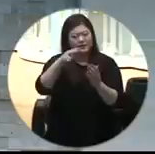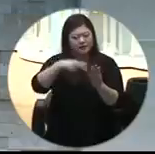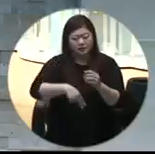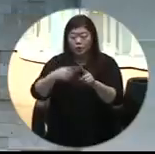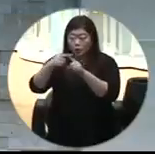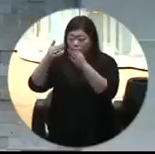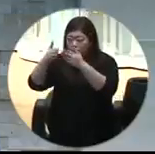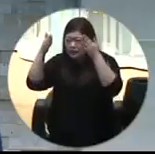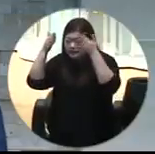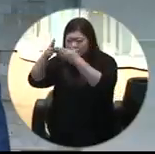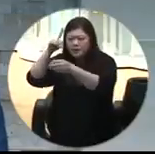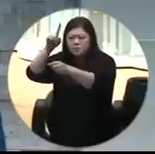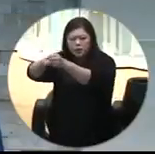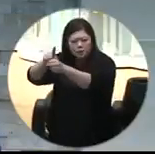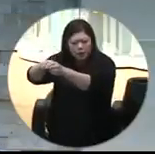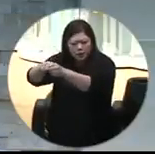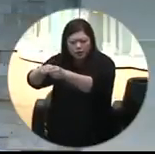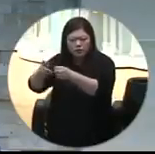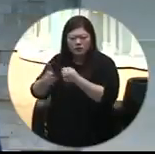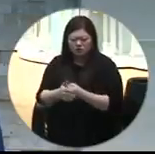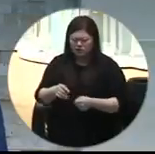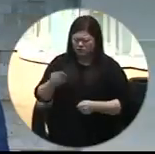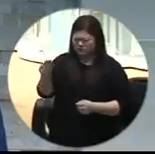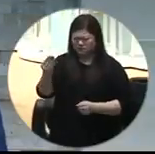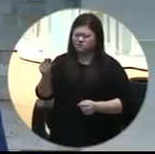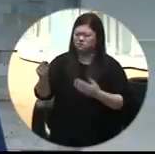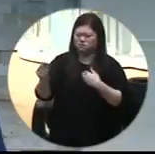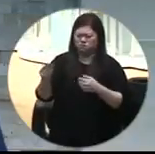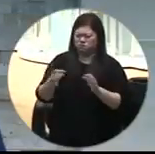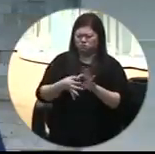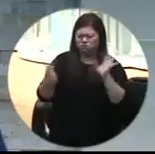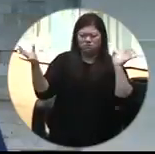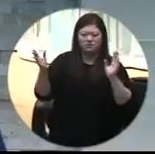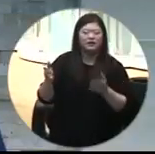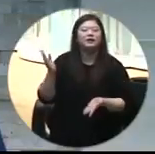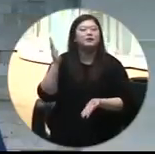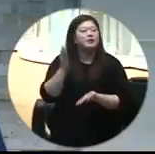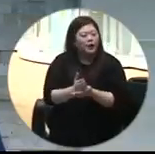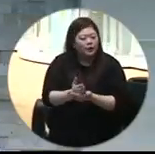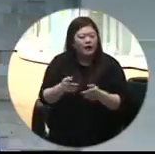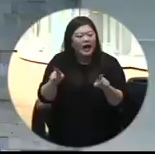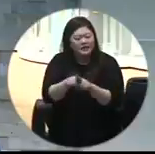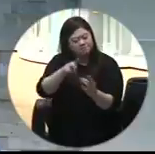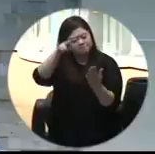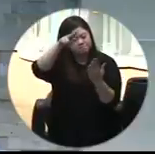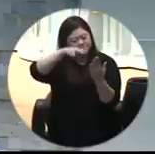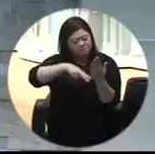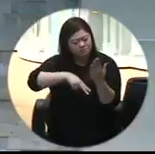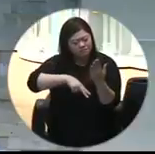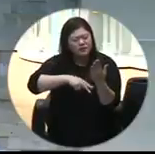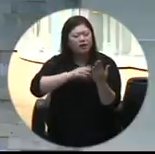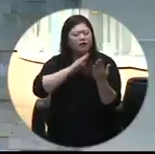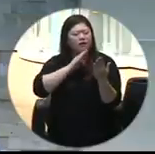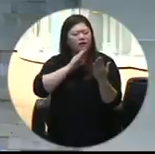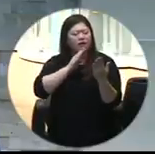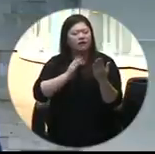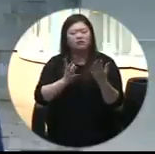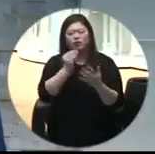나가는 길이란 뭐예요. 쓸데없이 선언 하나도 없어요. 이런 간증부터 들으면 은혜 받으시고 주부 보면 성인도 받아야